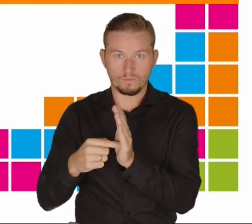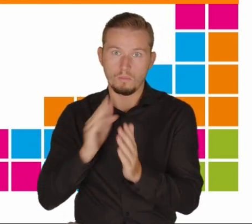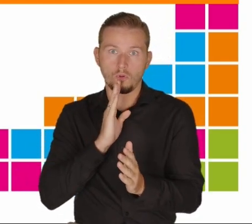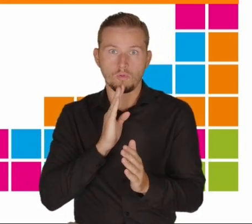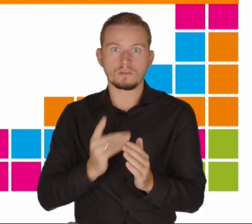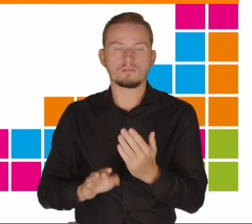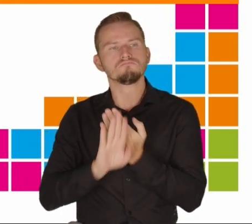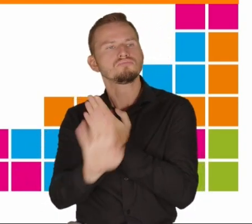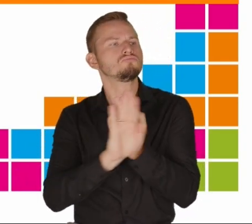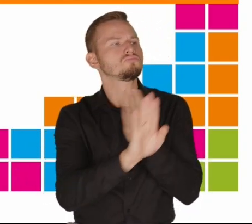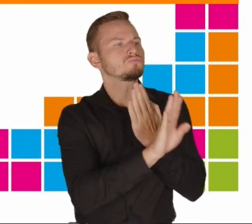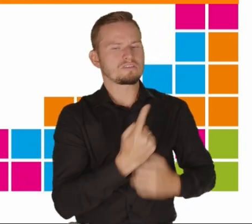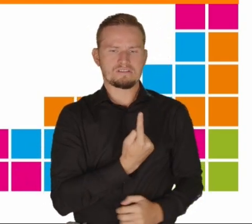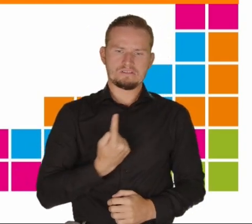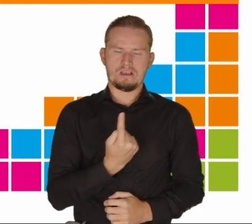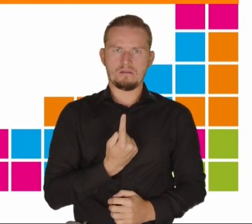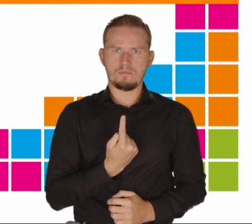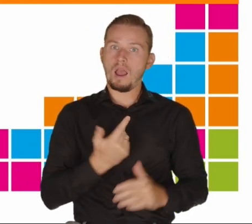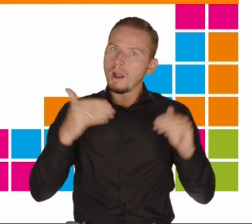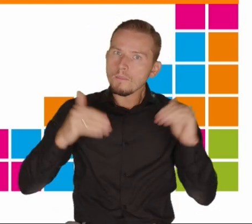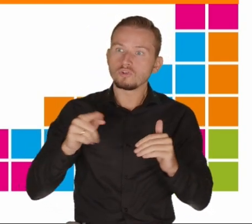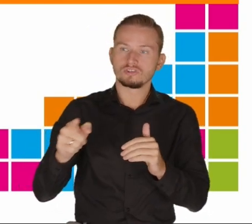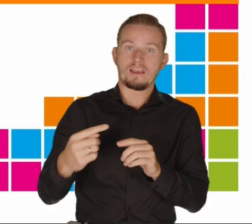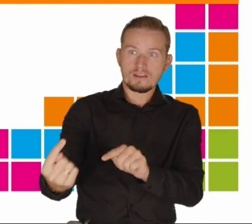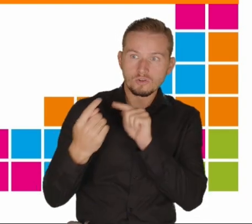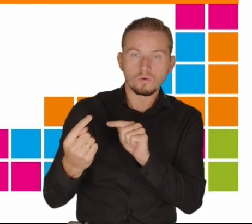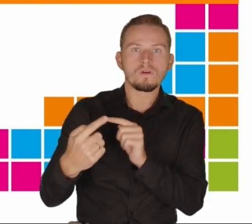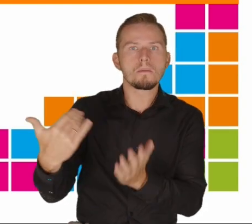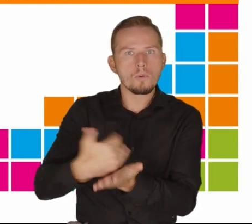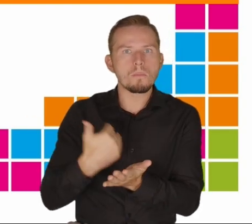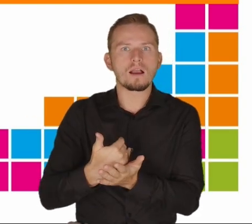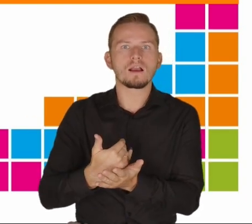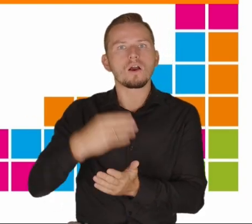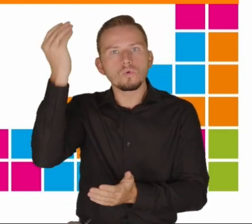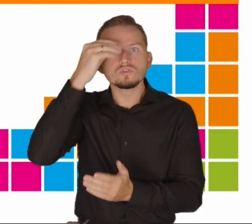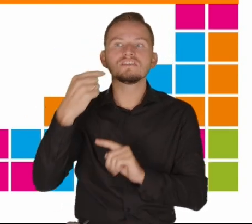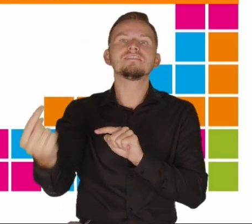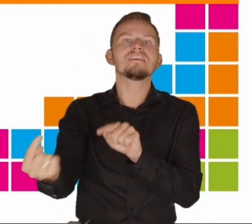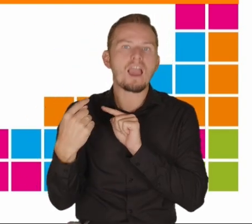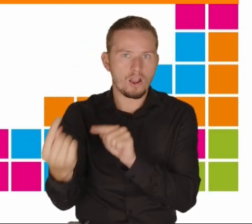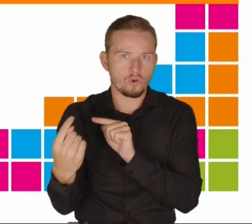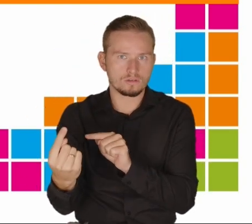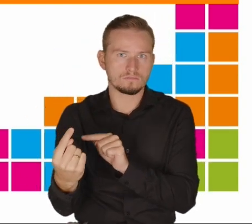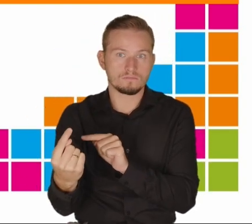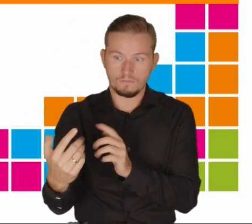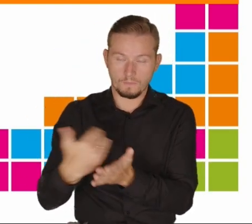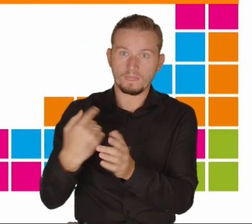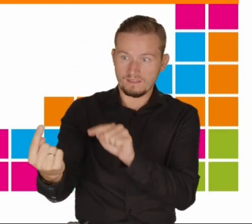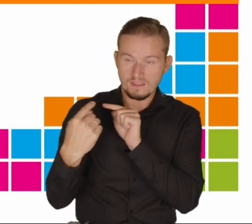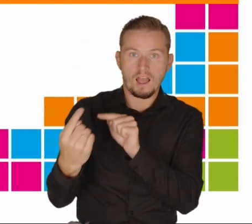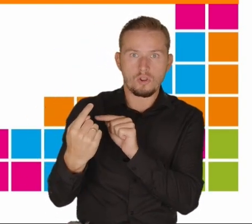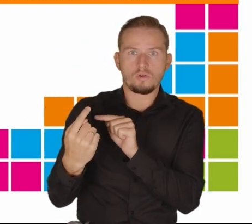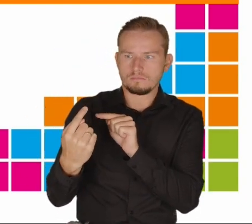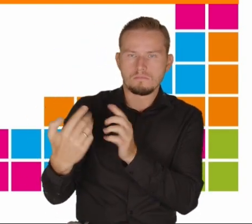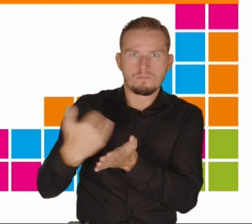wstępem do bezpiecznego dialogu, do nauczenia się dialogu, po to, żeby potem ten dialog w jakiś sposób uwspólniać. To